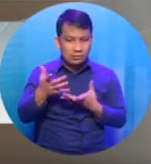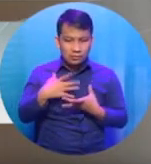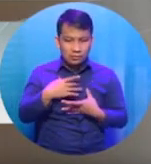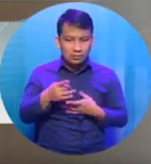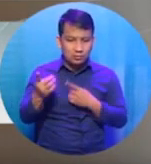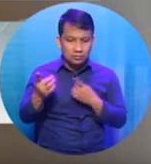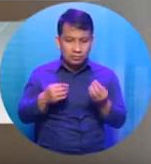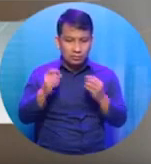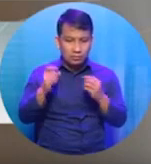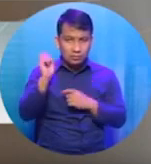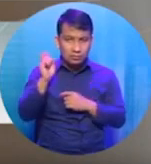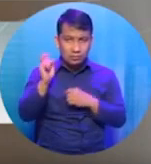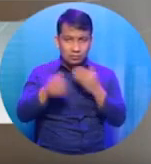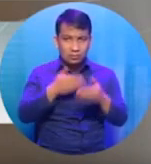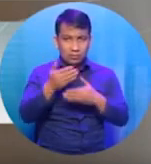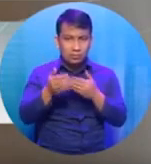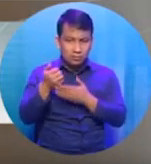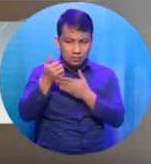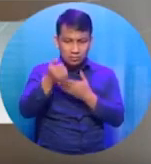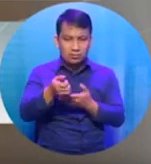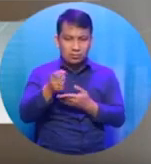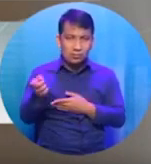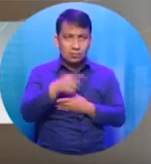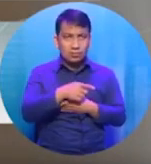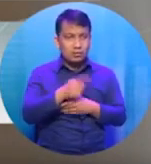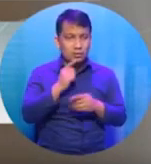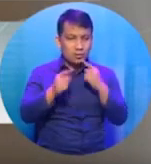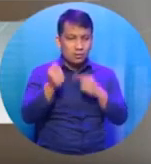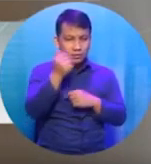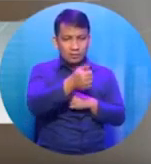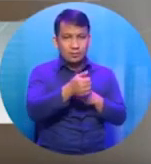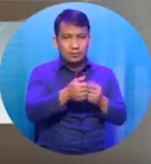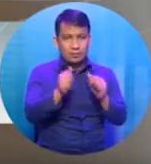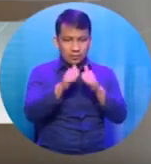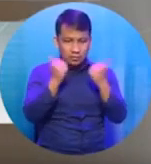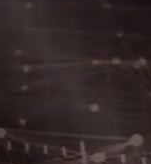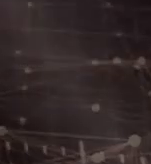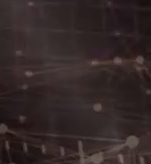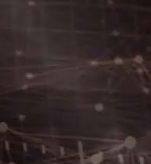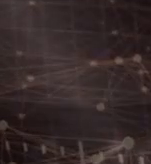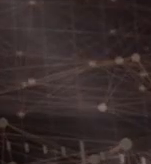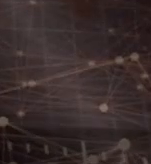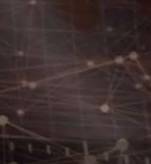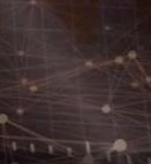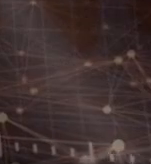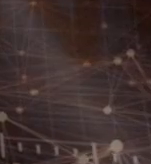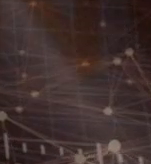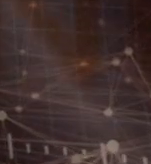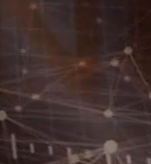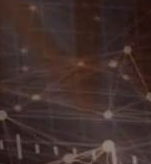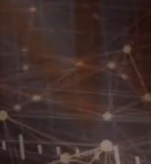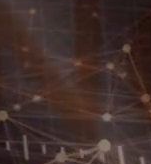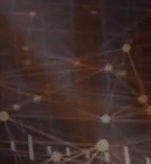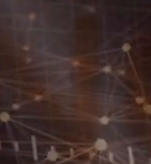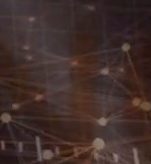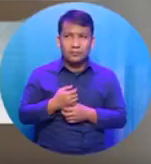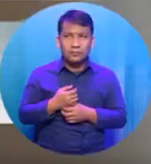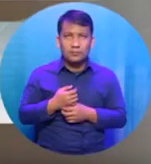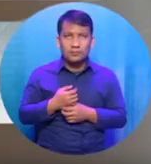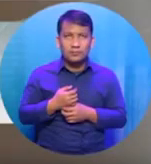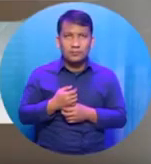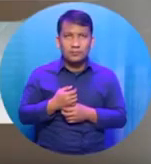din. So, para mabilis po natin matulungan, kailangan natin kausapin ang kanyang agency, ang JEDI Placement